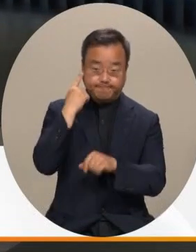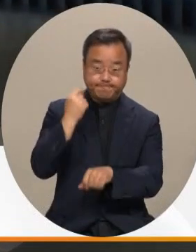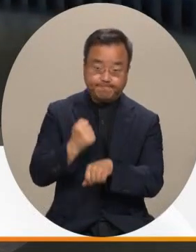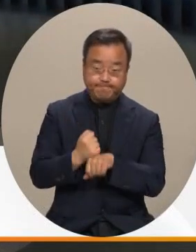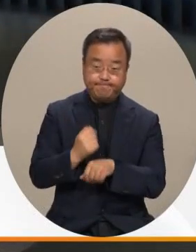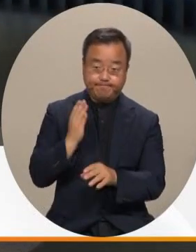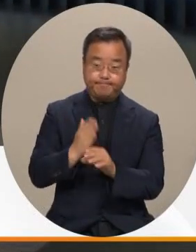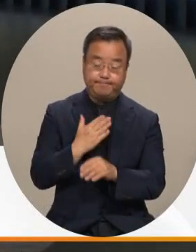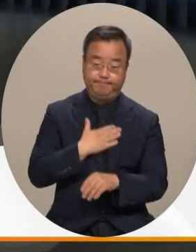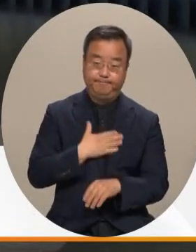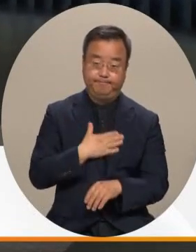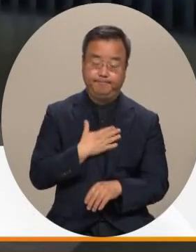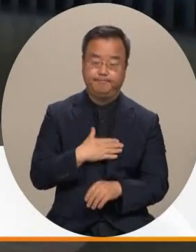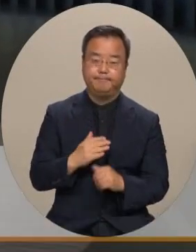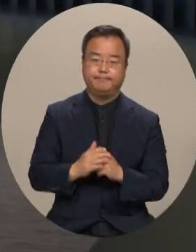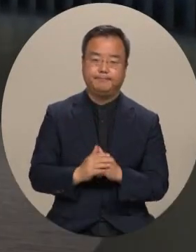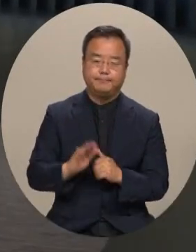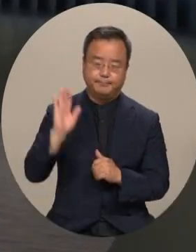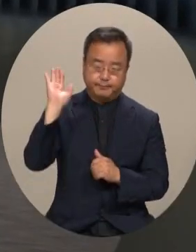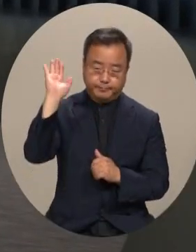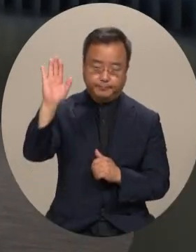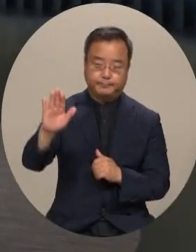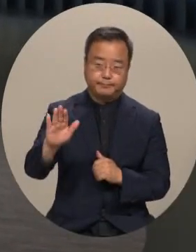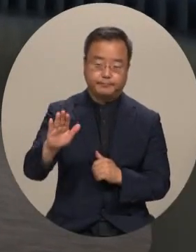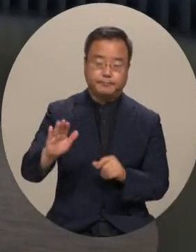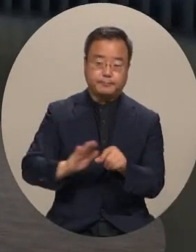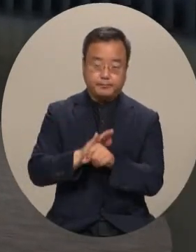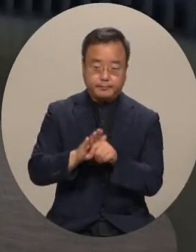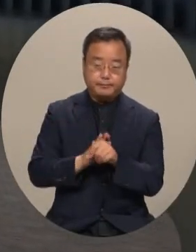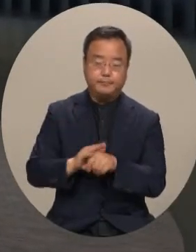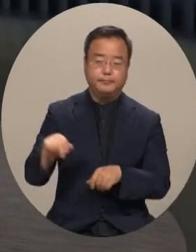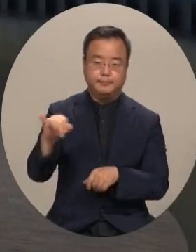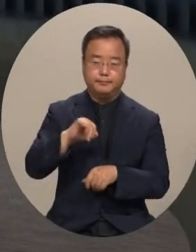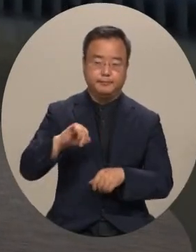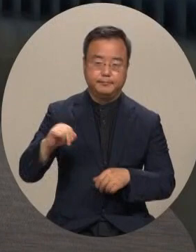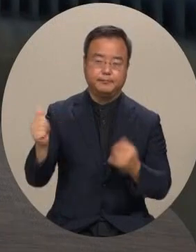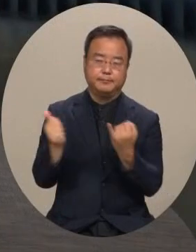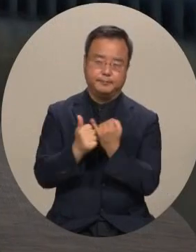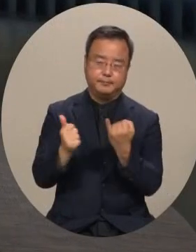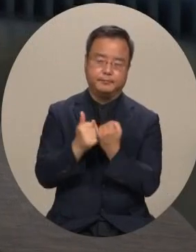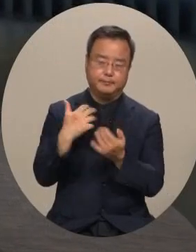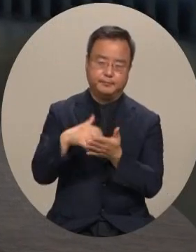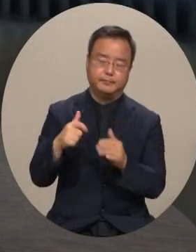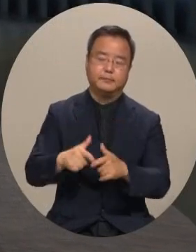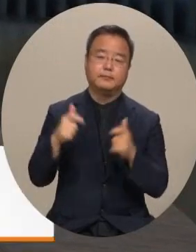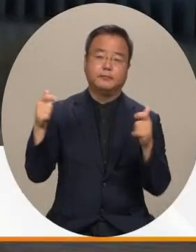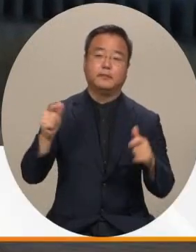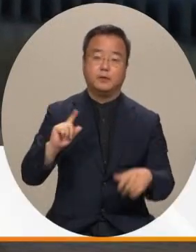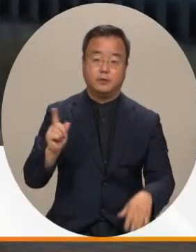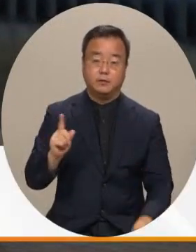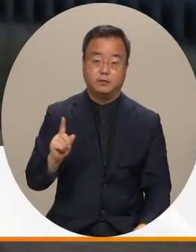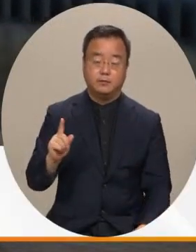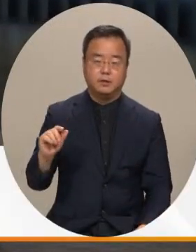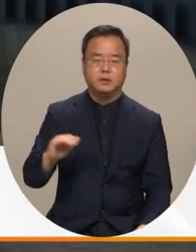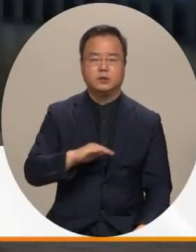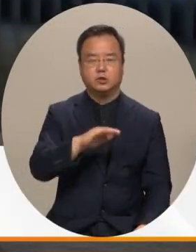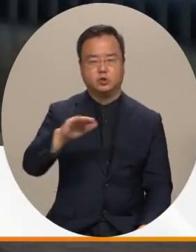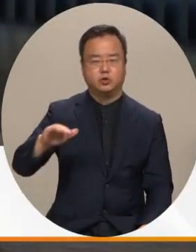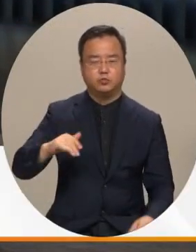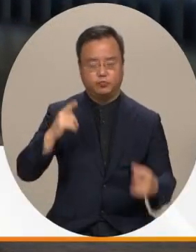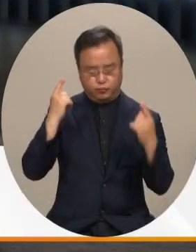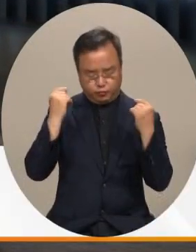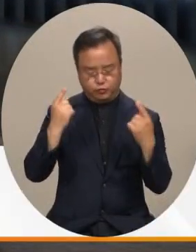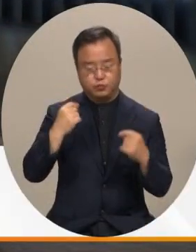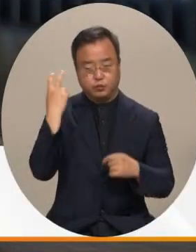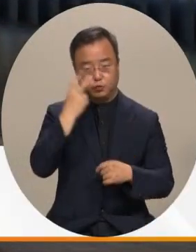중입니다 그렇다면 앞으로이 러브버그 번식률 어떨 것으로 보십니까 이제 뭐 저희도 이제 지속적인 조사를